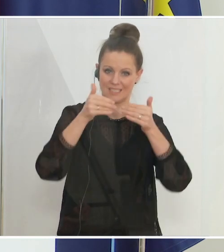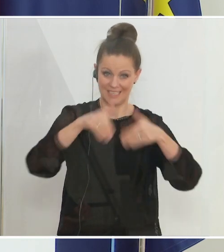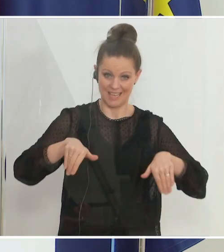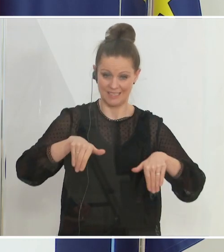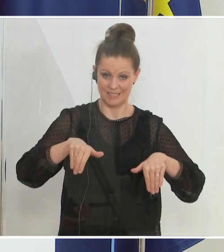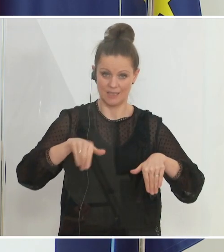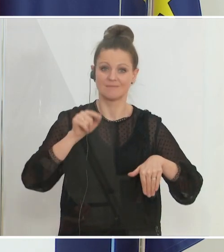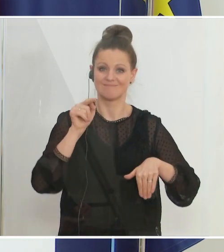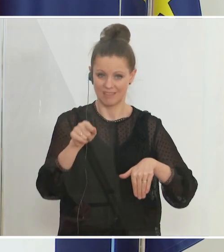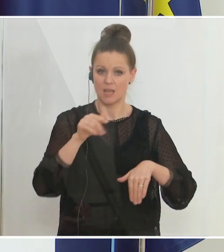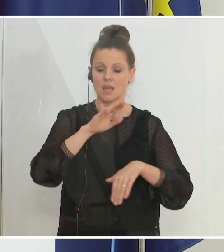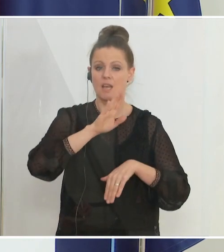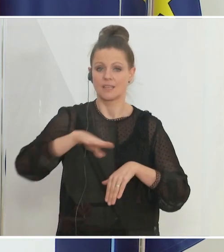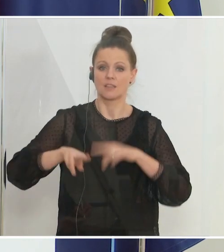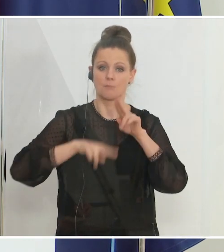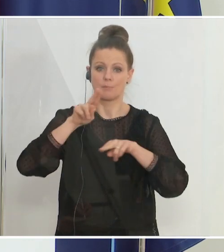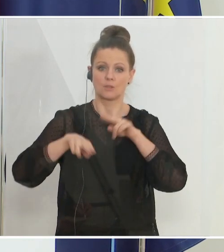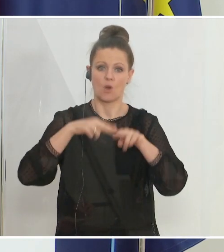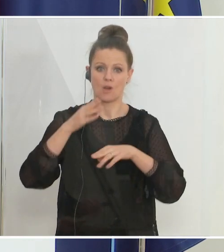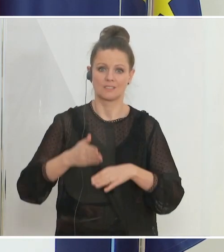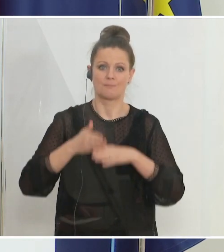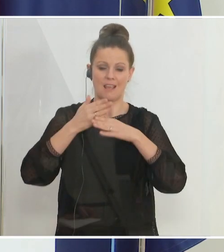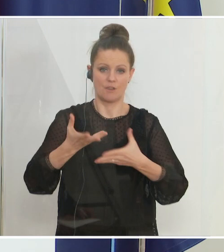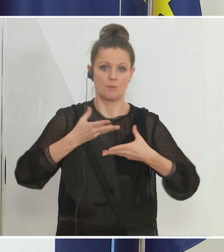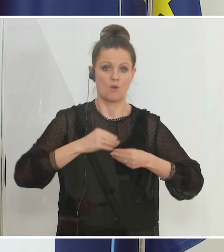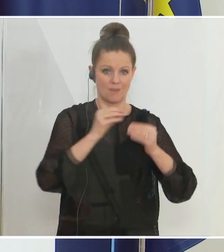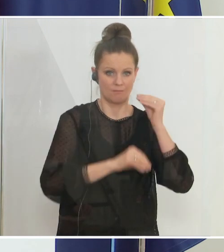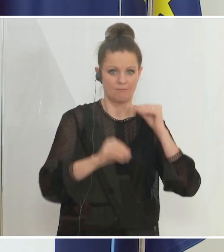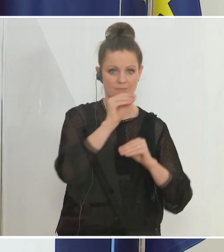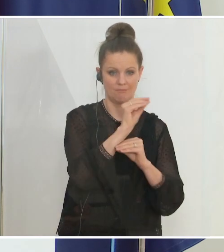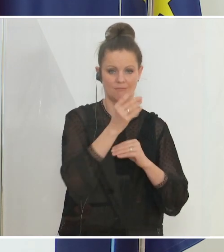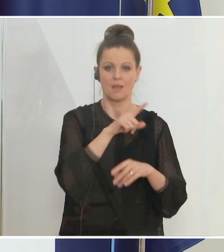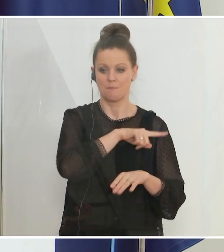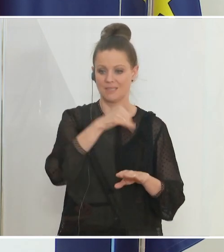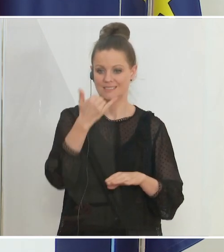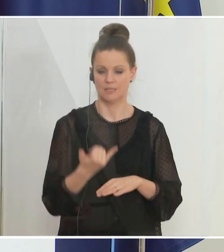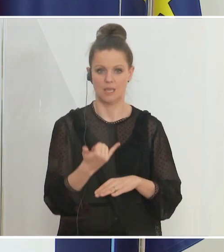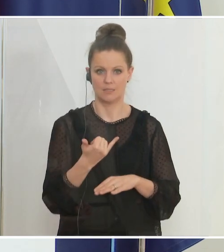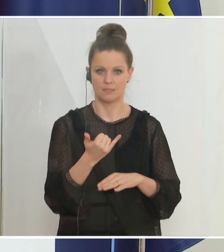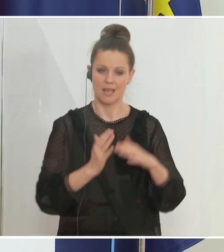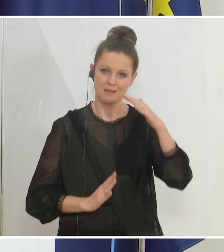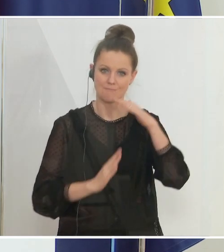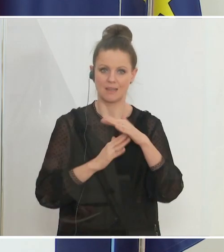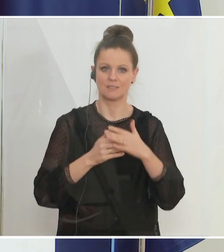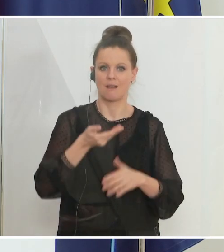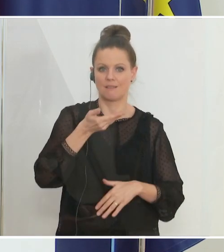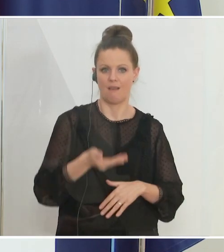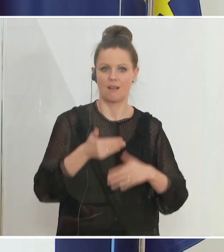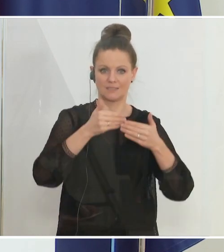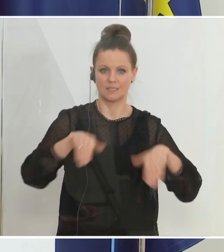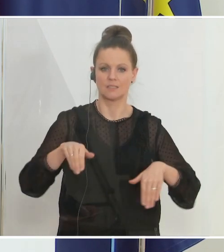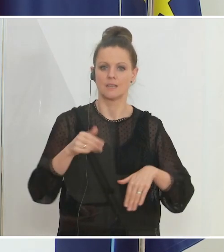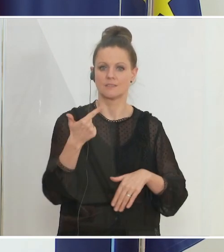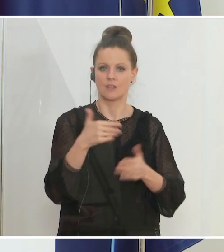diese Kinderbetreuungshilfe, Beihilfe zu bekommen, erhöht wurde. Bisher war es so, dass die Höchsteinkommensgrenze 2.300